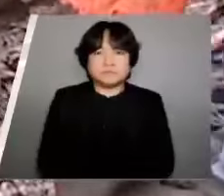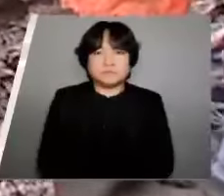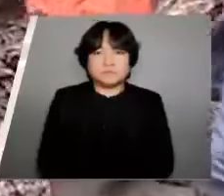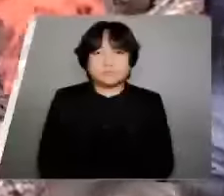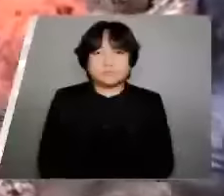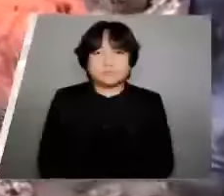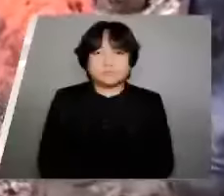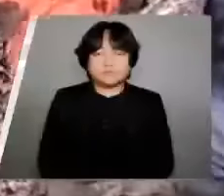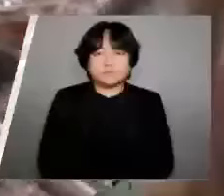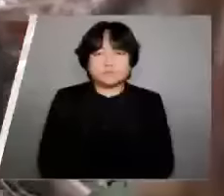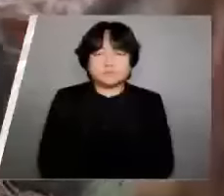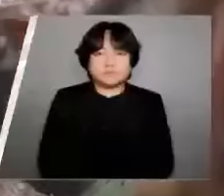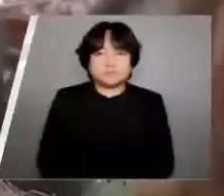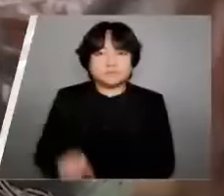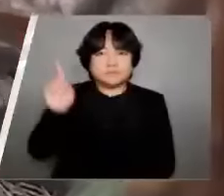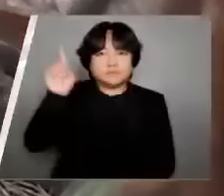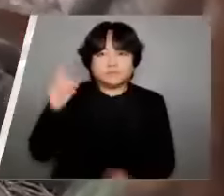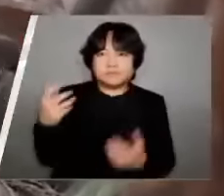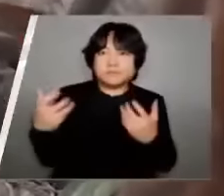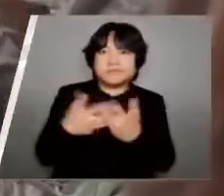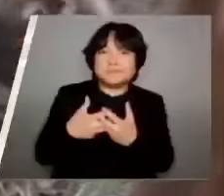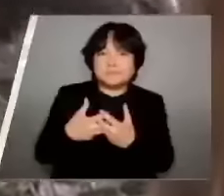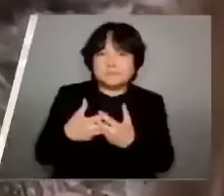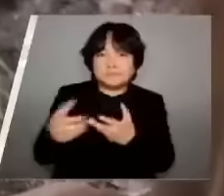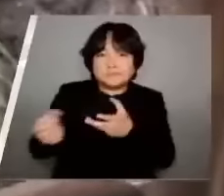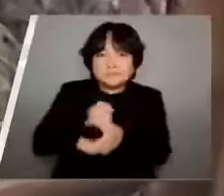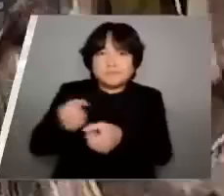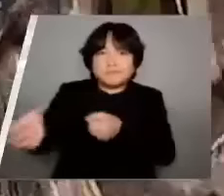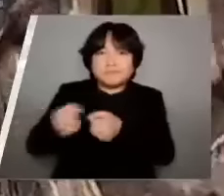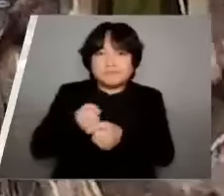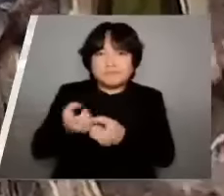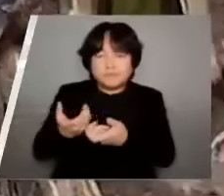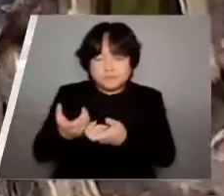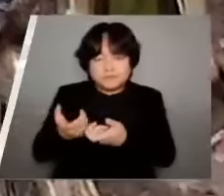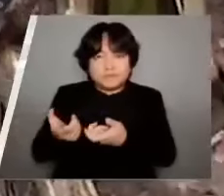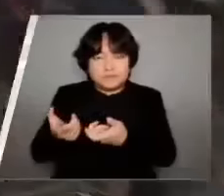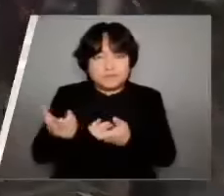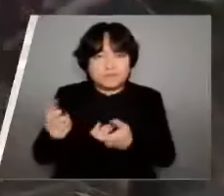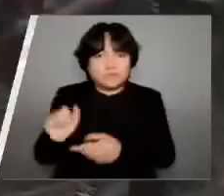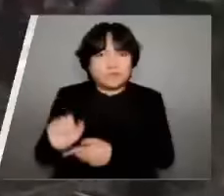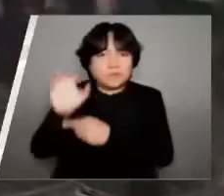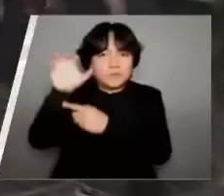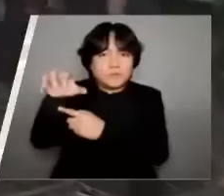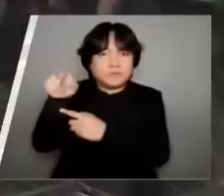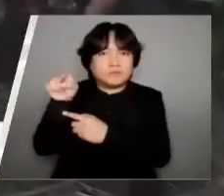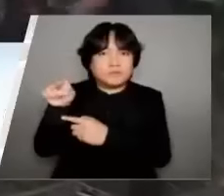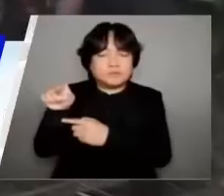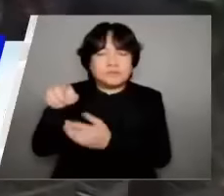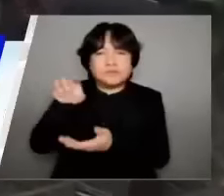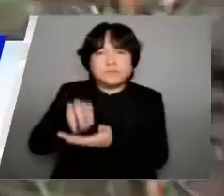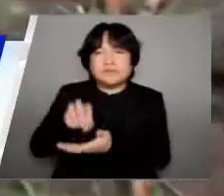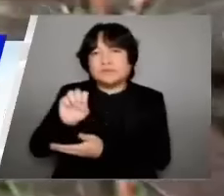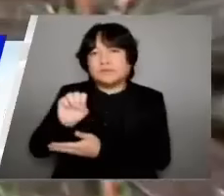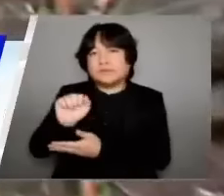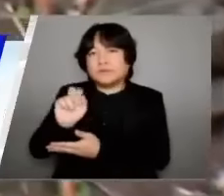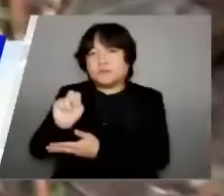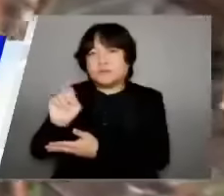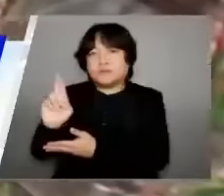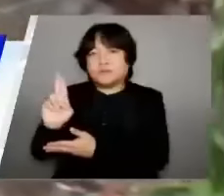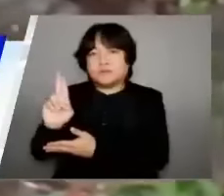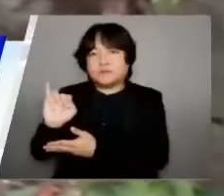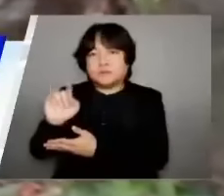Tulong-tulong ang mga rescuer na ito sa Sitio Upper Banaba, Barangay San Luis, Antipolo. Sa pagragasa kasi ng tubig kahapon, natangay hindi